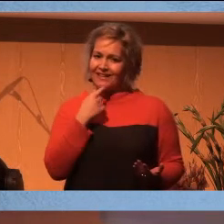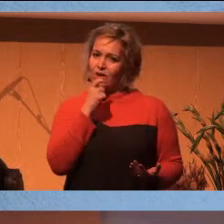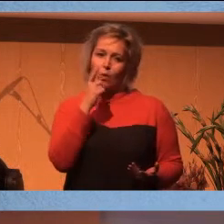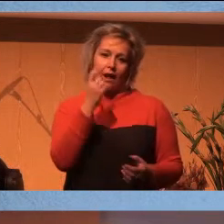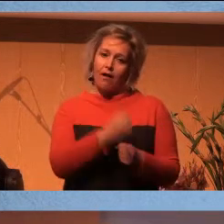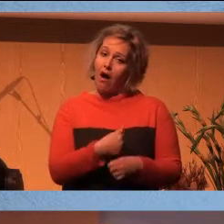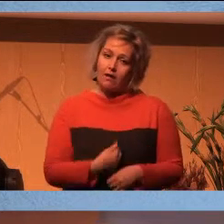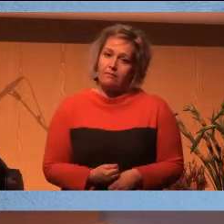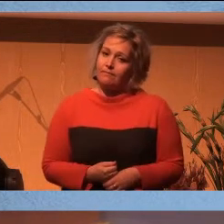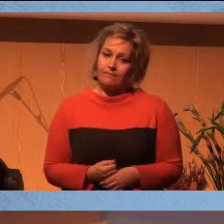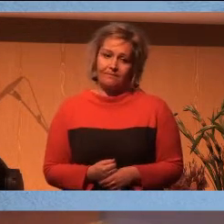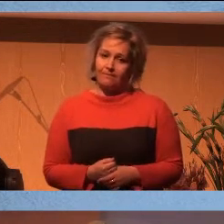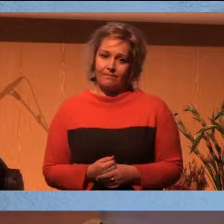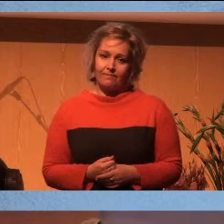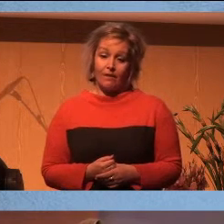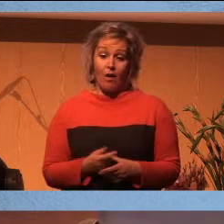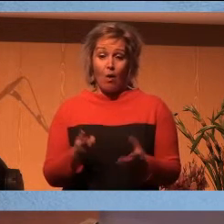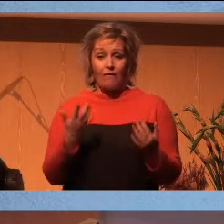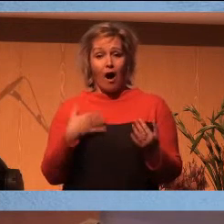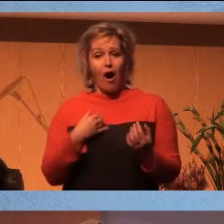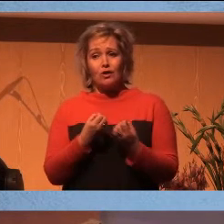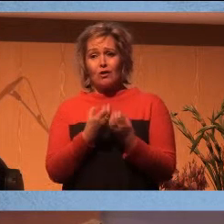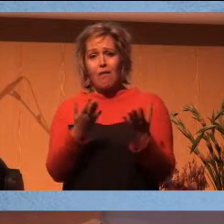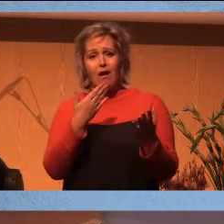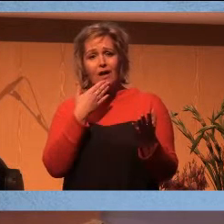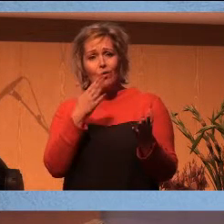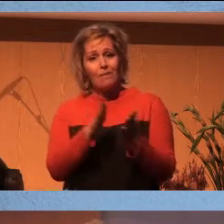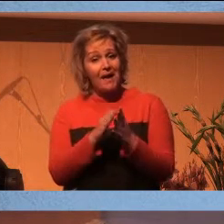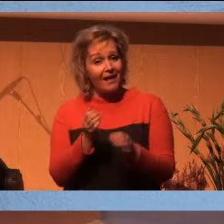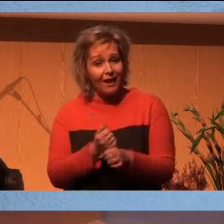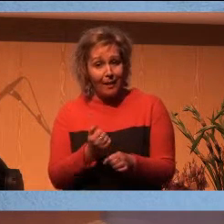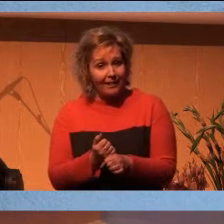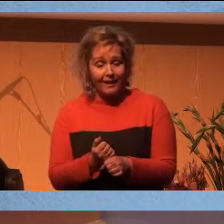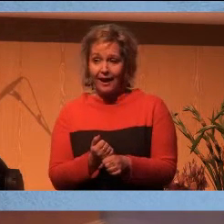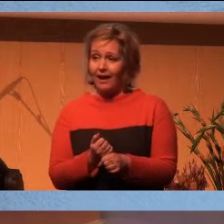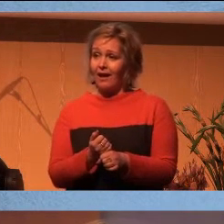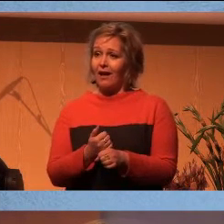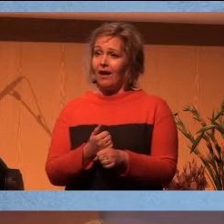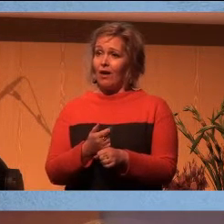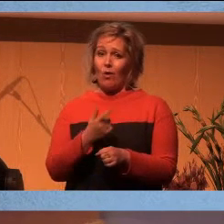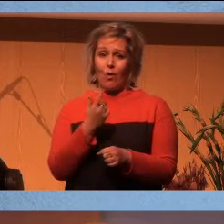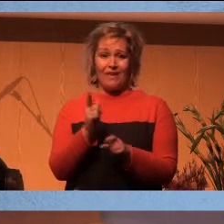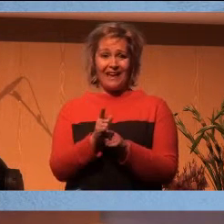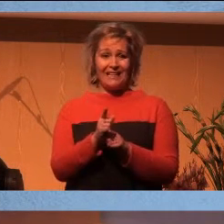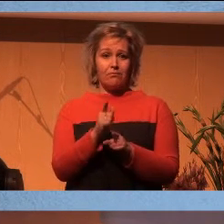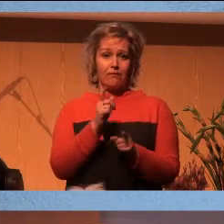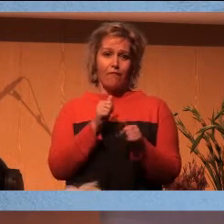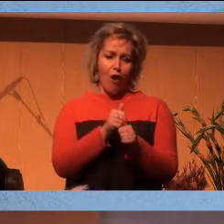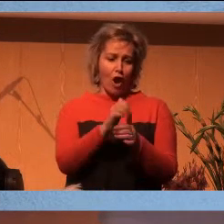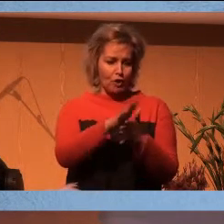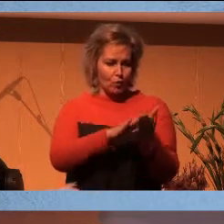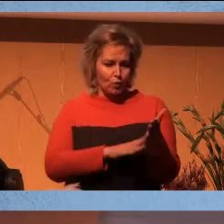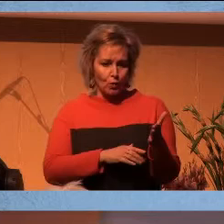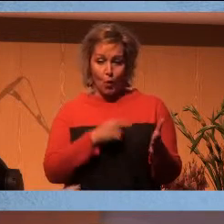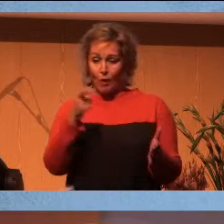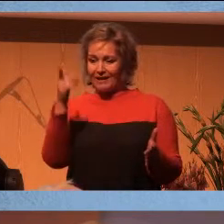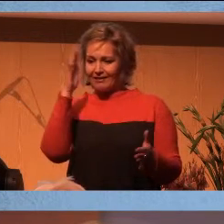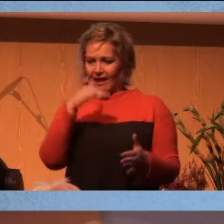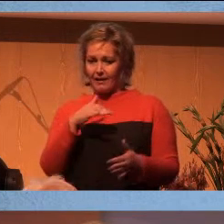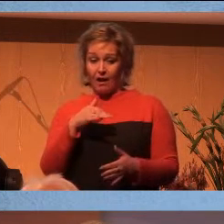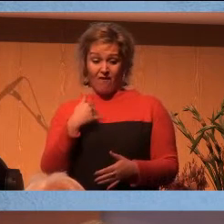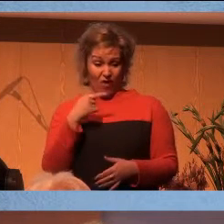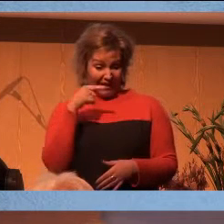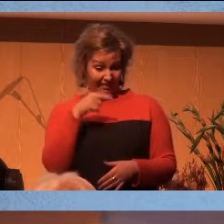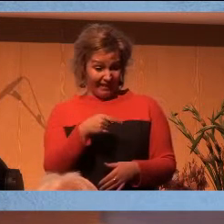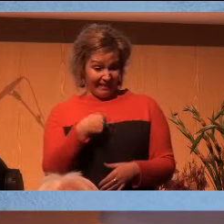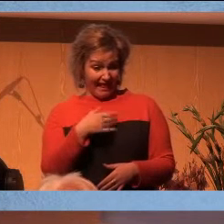engang. Og så har vi så mange gode medarbeidere. Og så går de i denne strukturen, og så tenker de, var det